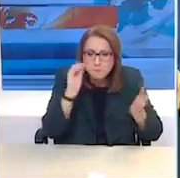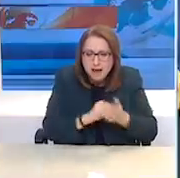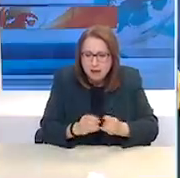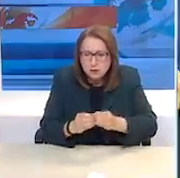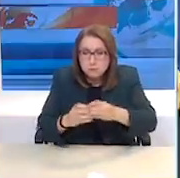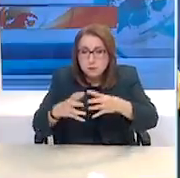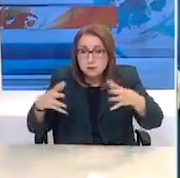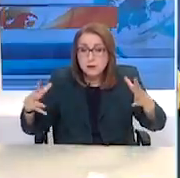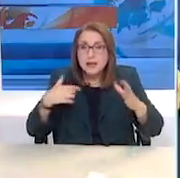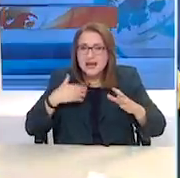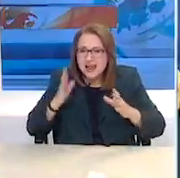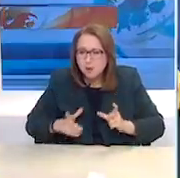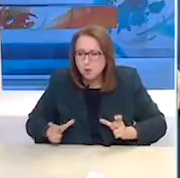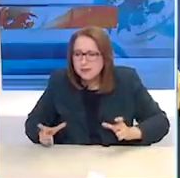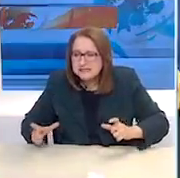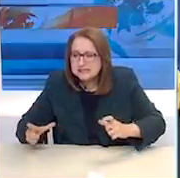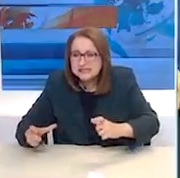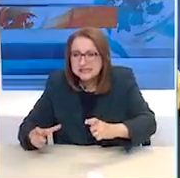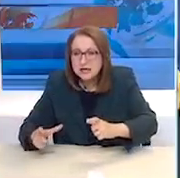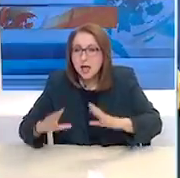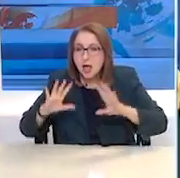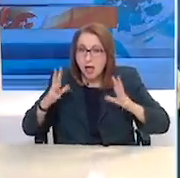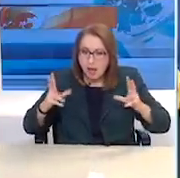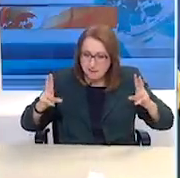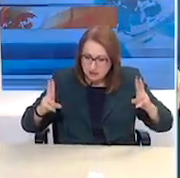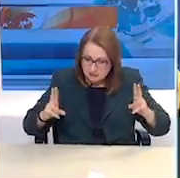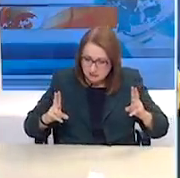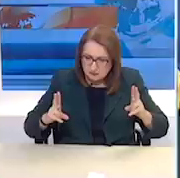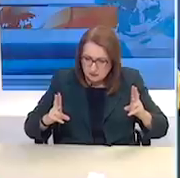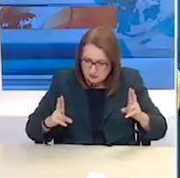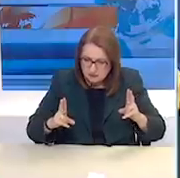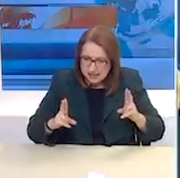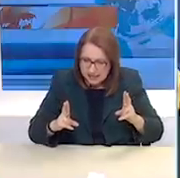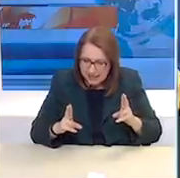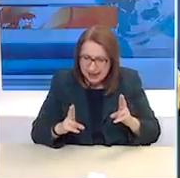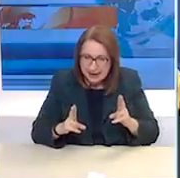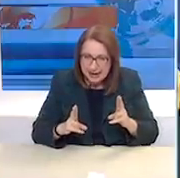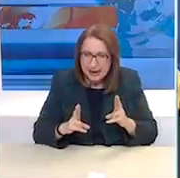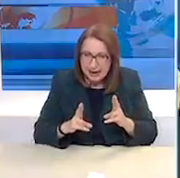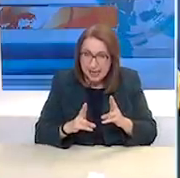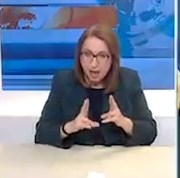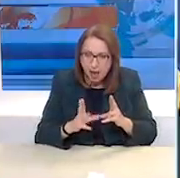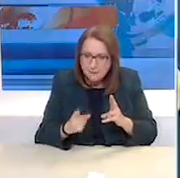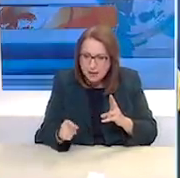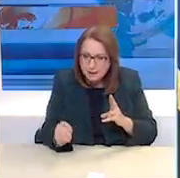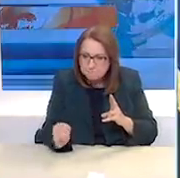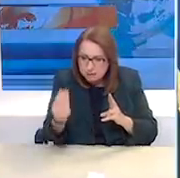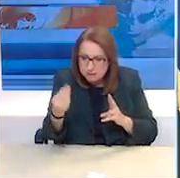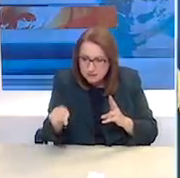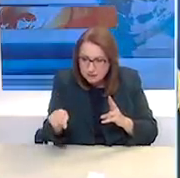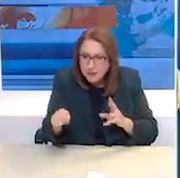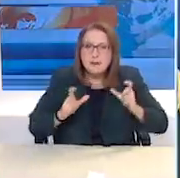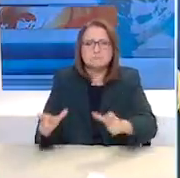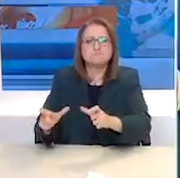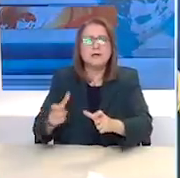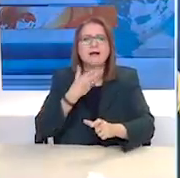καλύτερα. Και όσο λιγότερα κρούσματα έχεις, όσο πλησιάζεις αυτούς τους αριθμούς, τους μικρούς, τόσο καλύτερα μπορεί να ελέγξεις τέτοιες